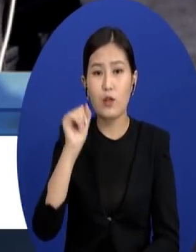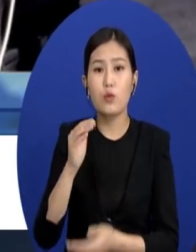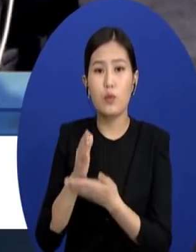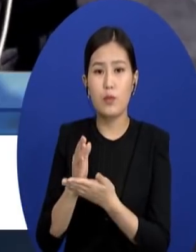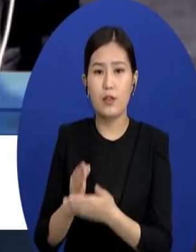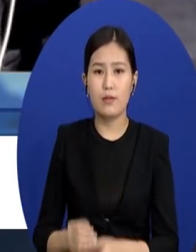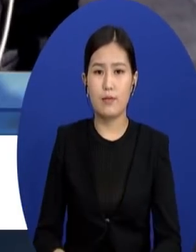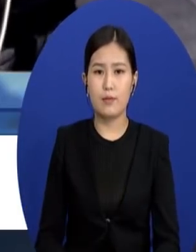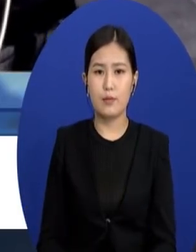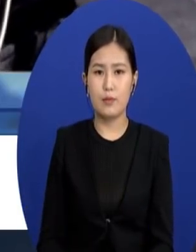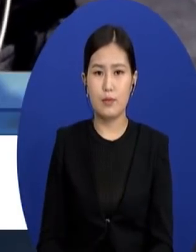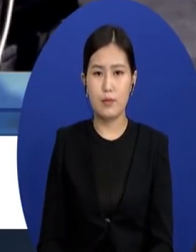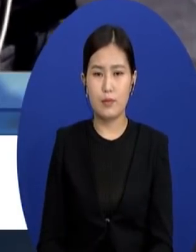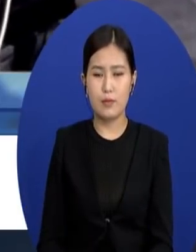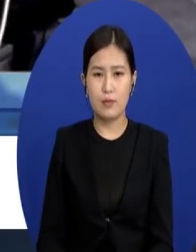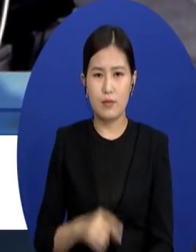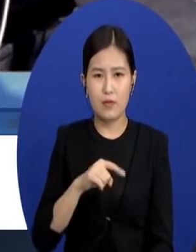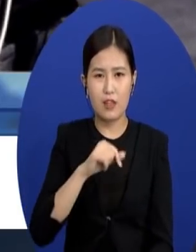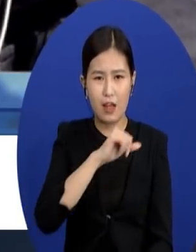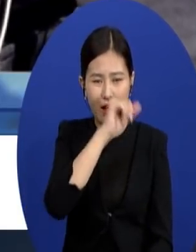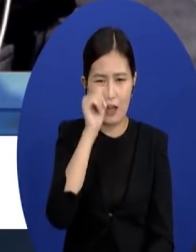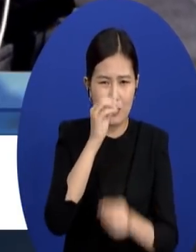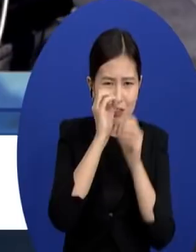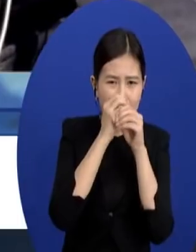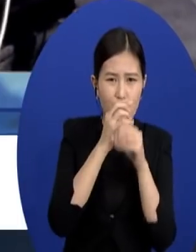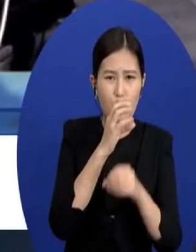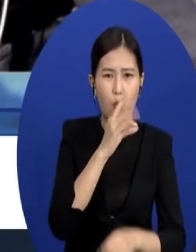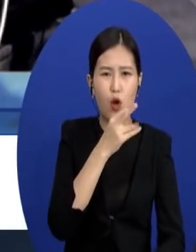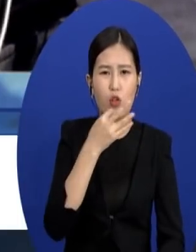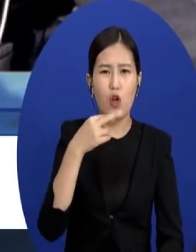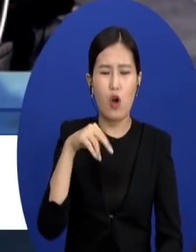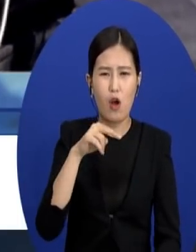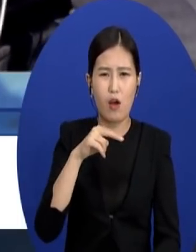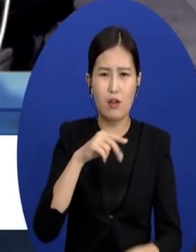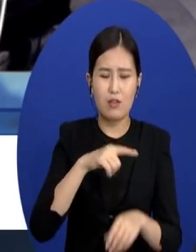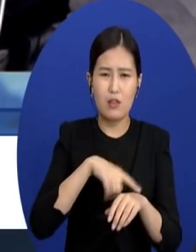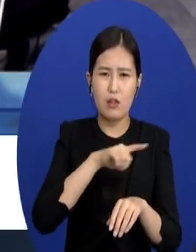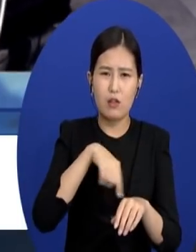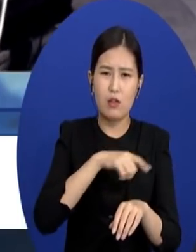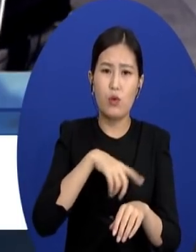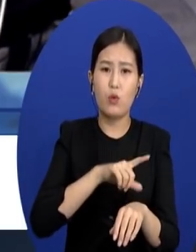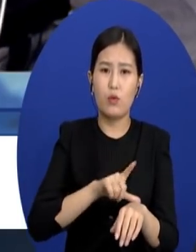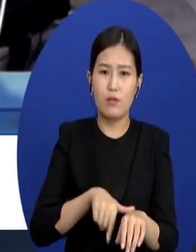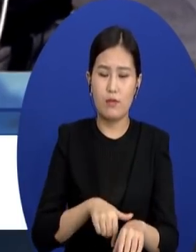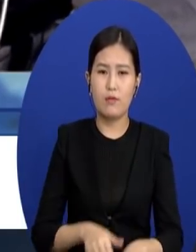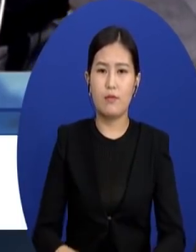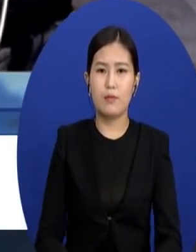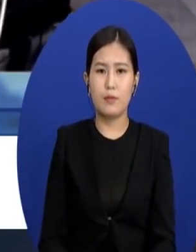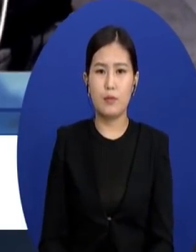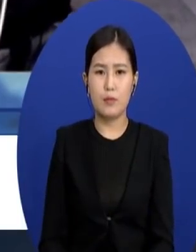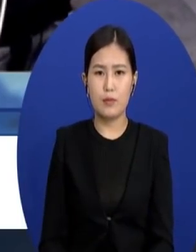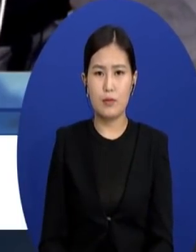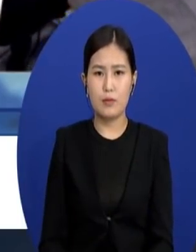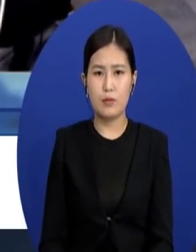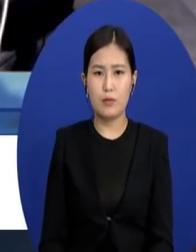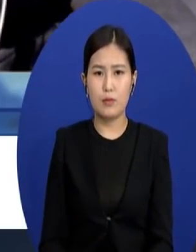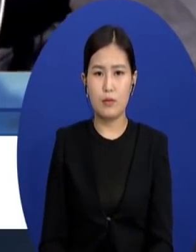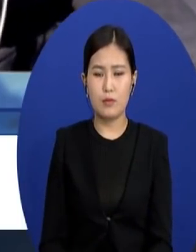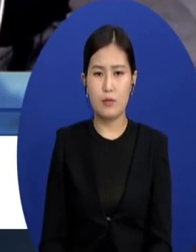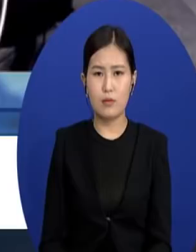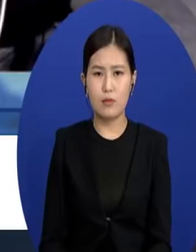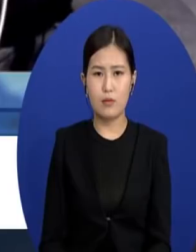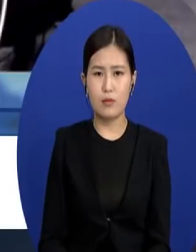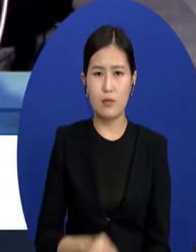Яг одоо энэ асуудлаас л болж ерөнхийдөө одоо саат чим гэж хэлж болохоор байна. Тэгэхээр энэ